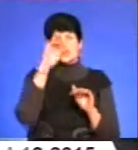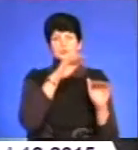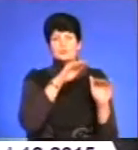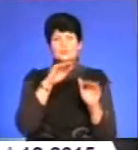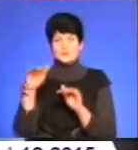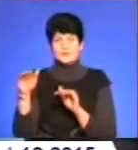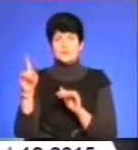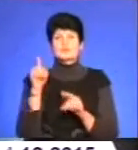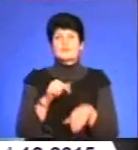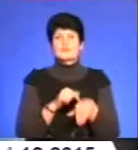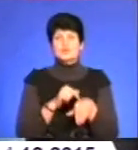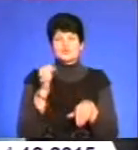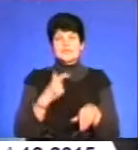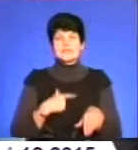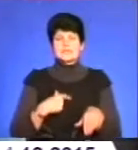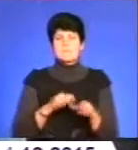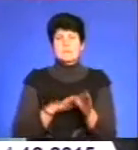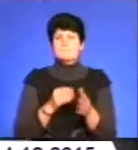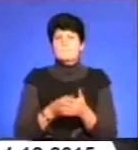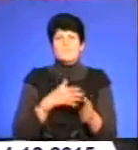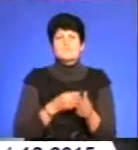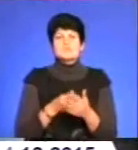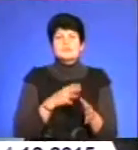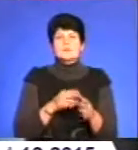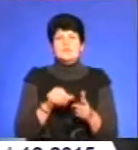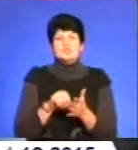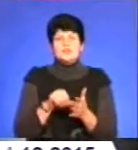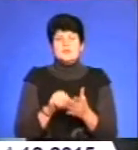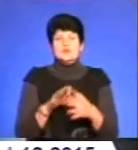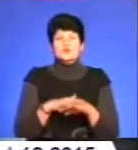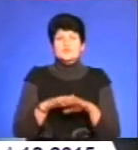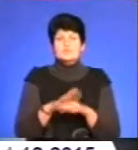щоб ви відчували себе повноцінними членами суспільства і ставали ними.